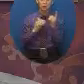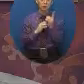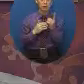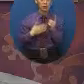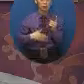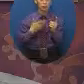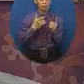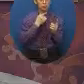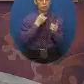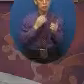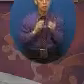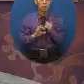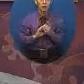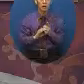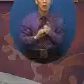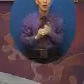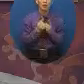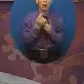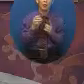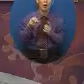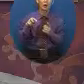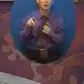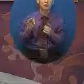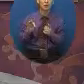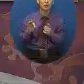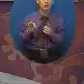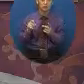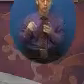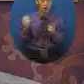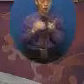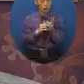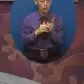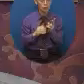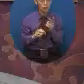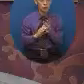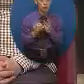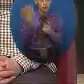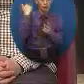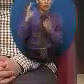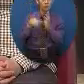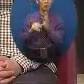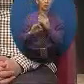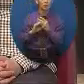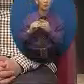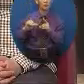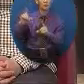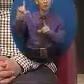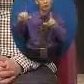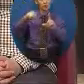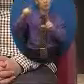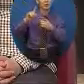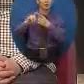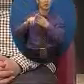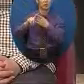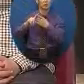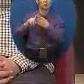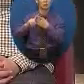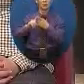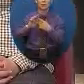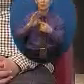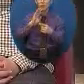또 알려드릴 뭐 지금 황성의 적 같은 노래까지 보면은 당시의 세태를